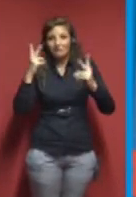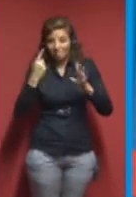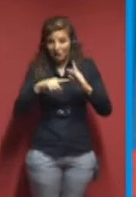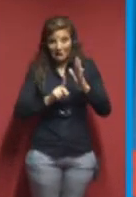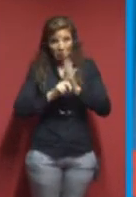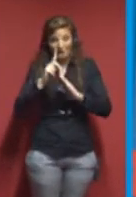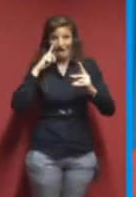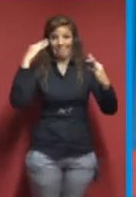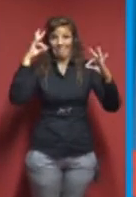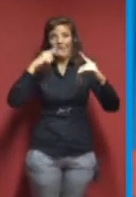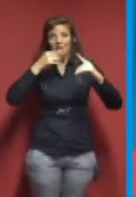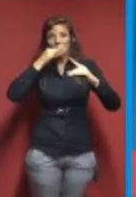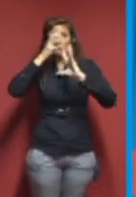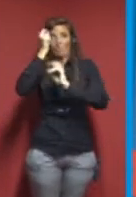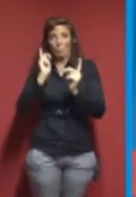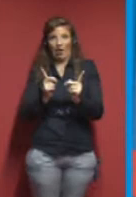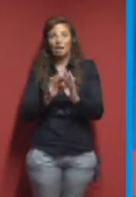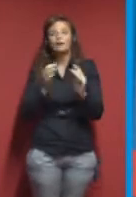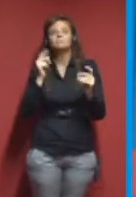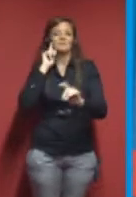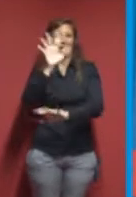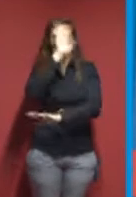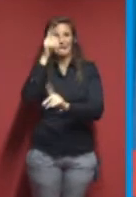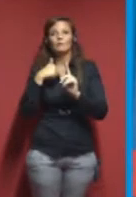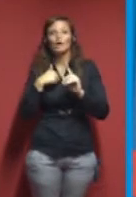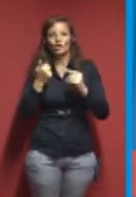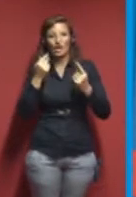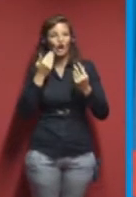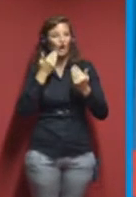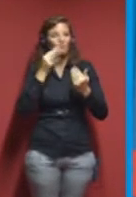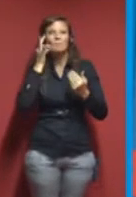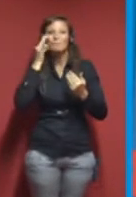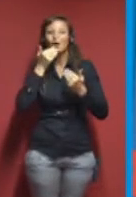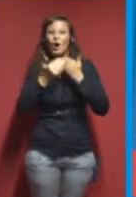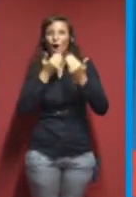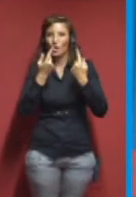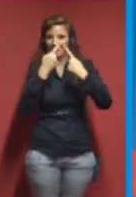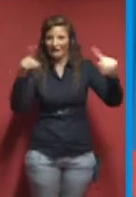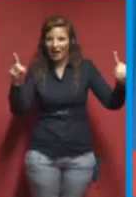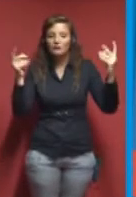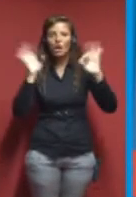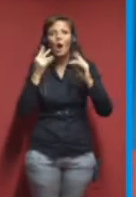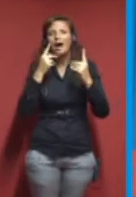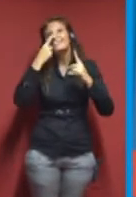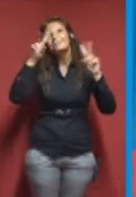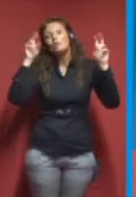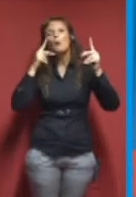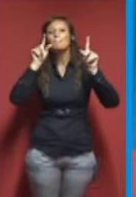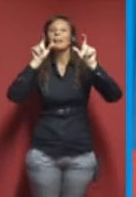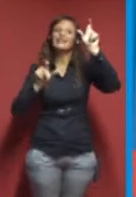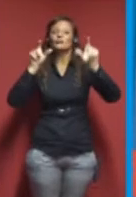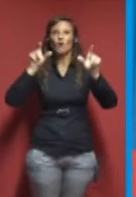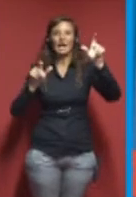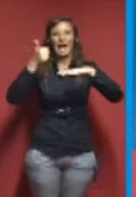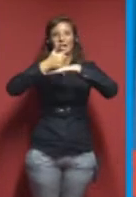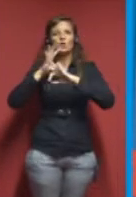ottenere abbiamo lanciato per esempio di colore della pelle oppure questi personaggi molto interessanti